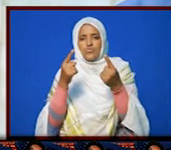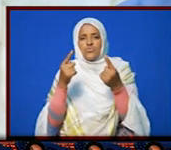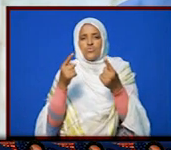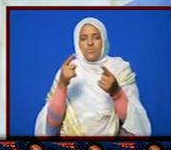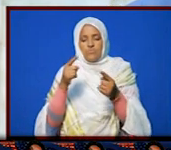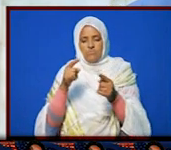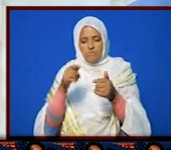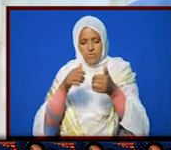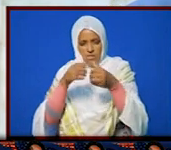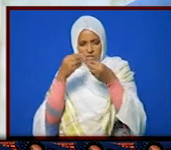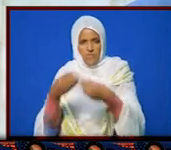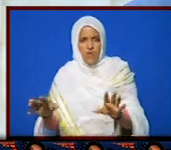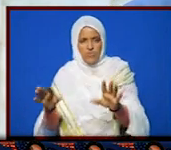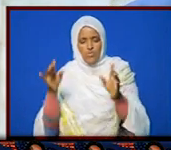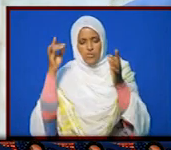ነው ኃጢአታችሁ